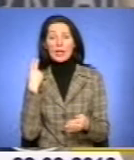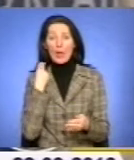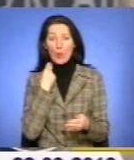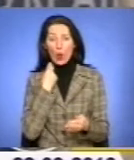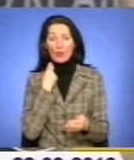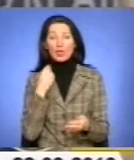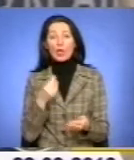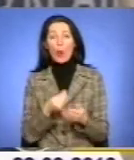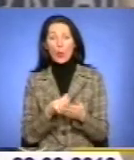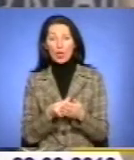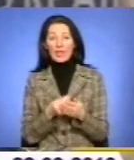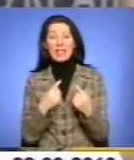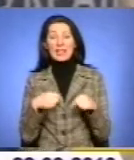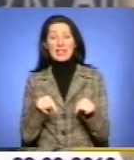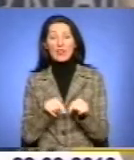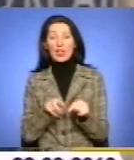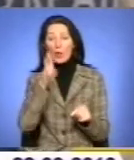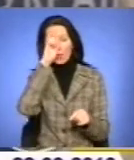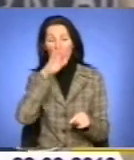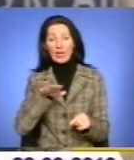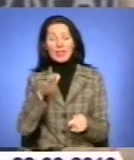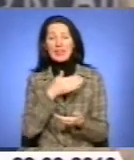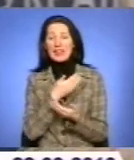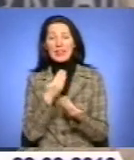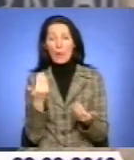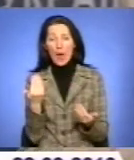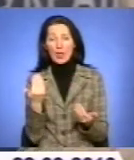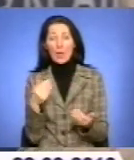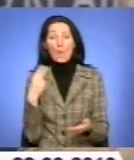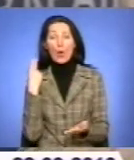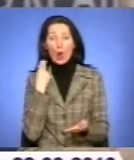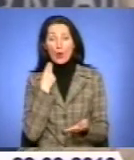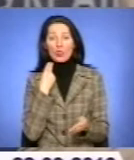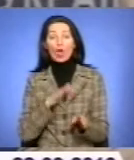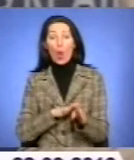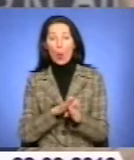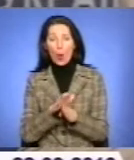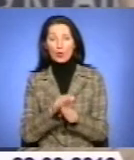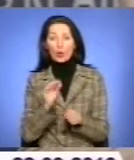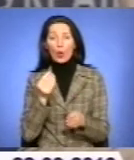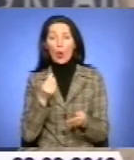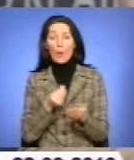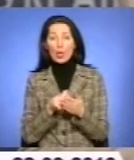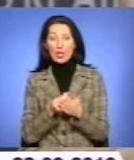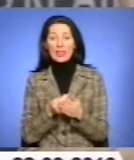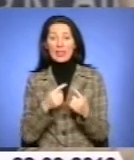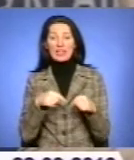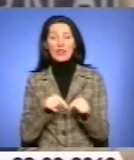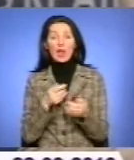заборгованості в бюджетній сфері в країні немає. Заборгованість повністю в бюджетній сфері